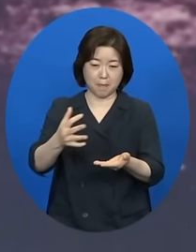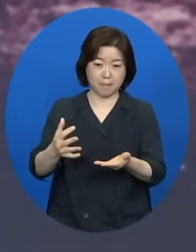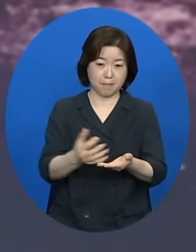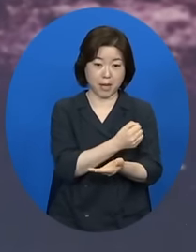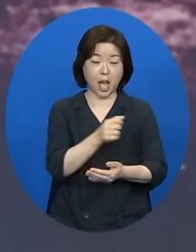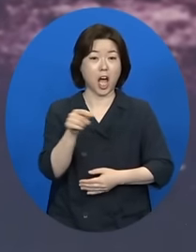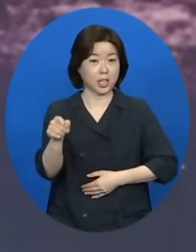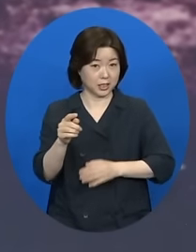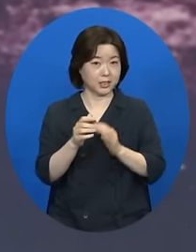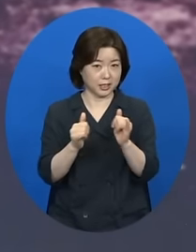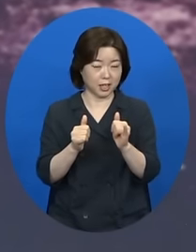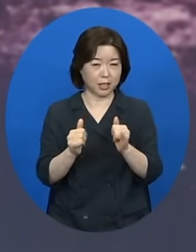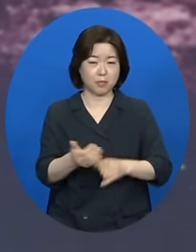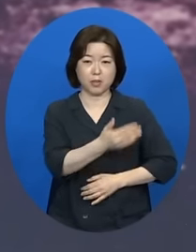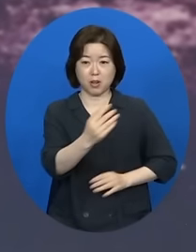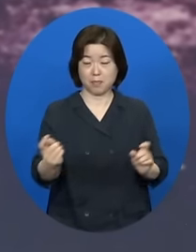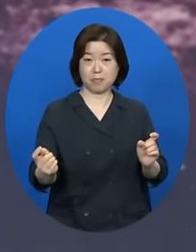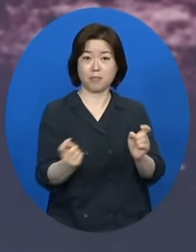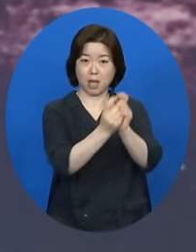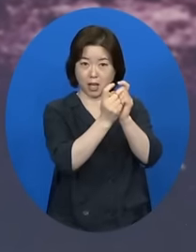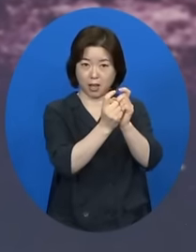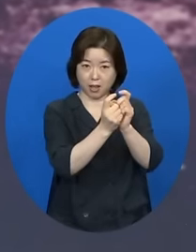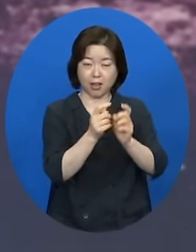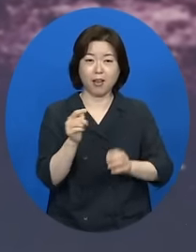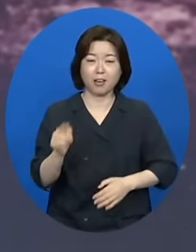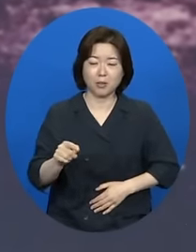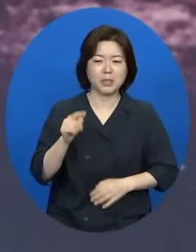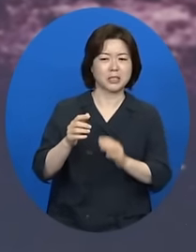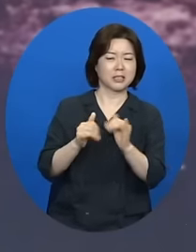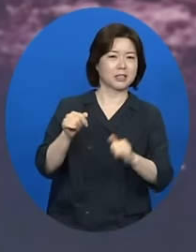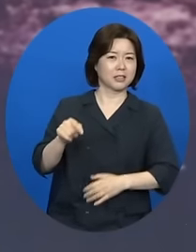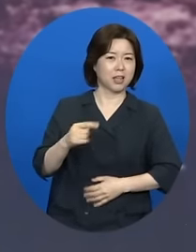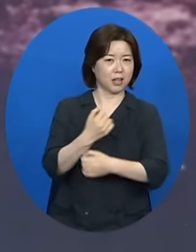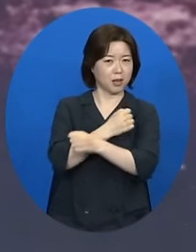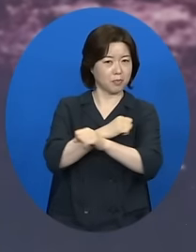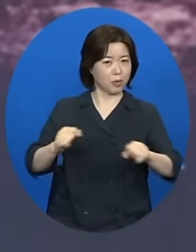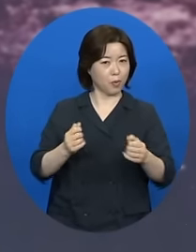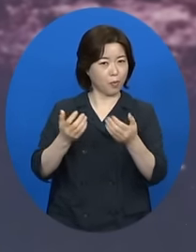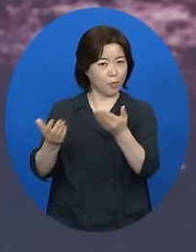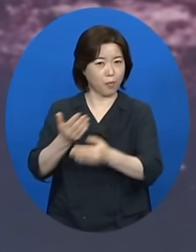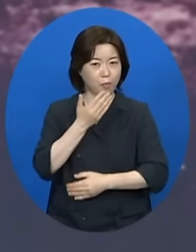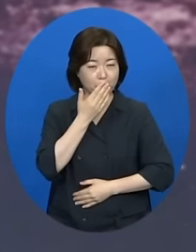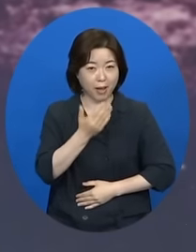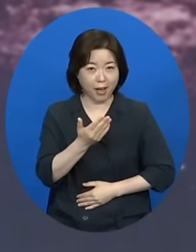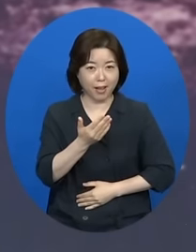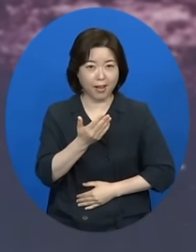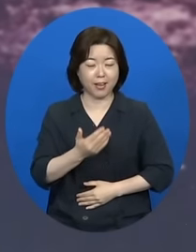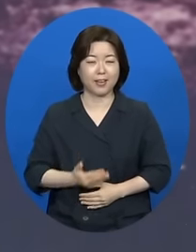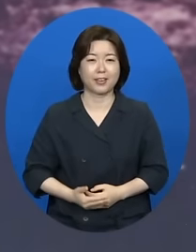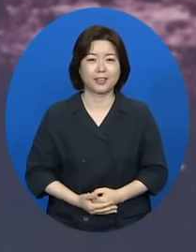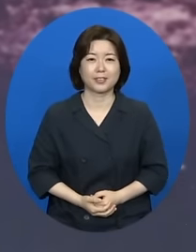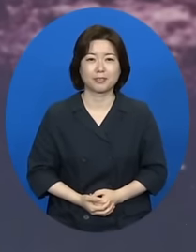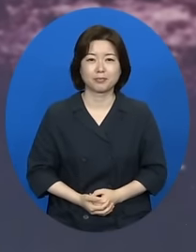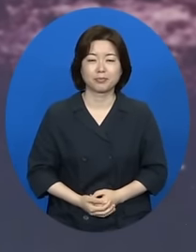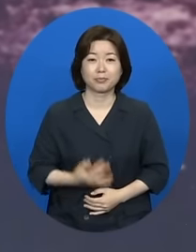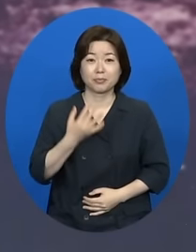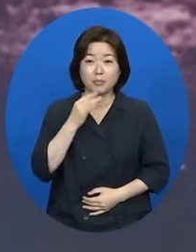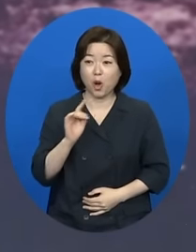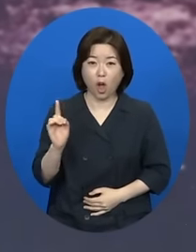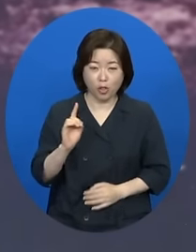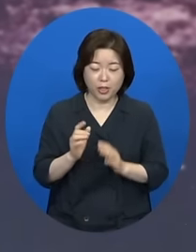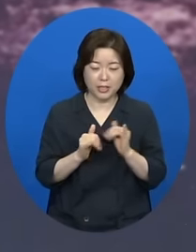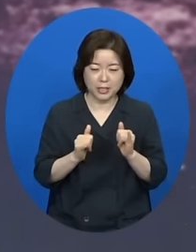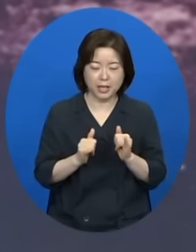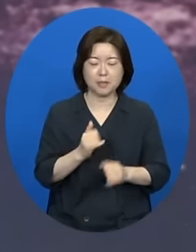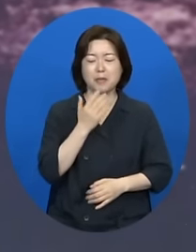자를 여러분 만났다면 또 그 사람을 여러분들 용서할 수가 있겠습니까? 물론 어떤 분들은 그러실